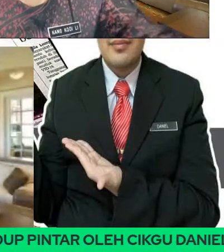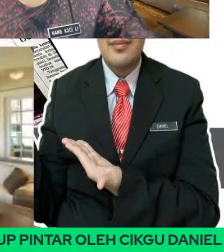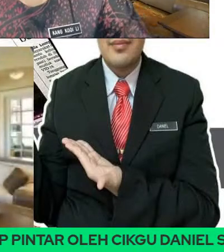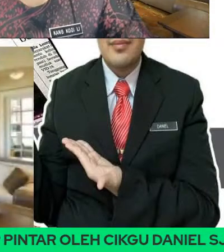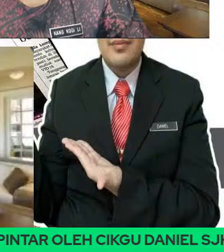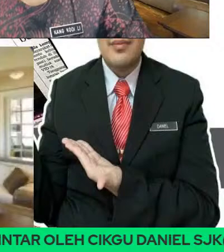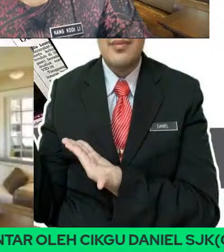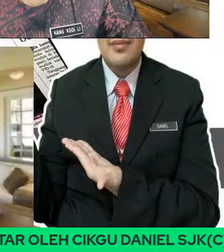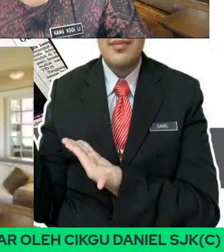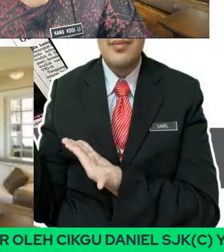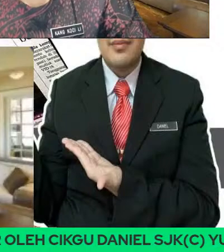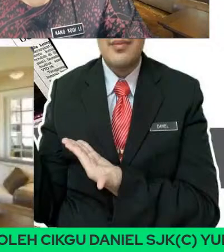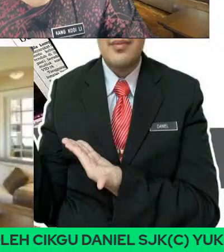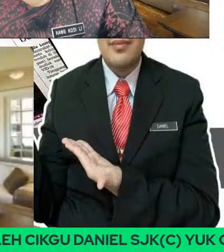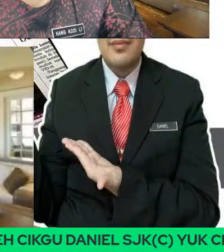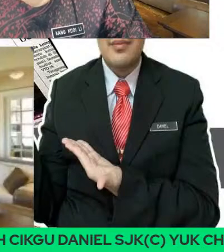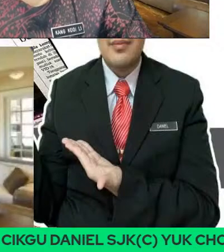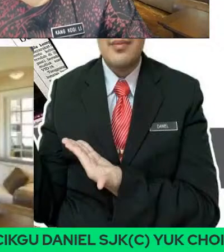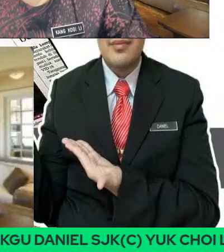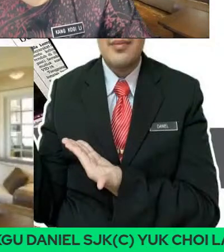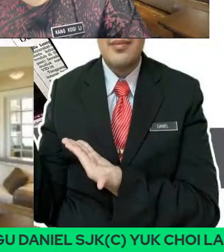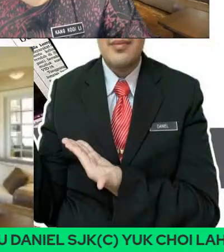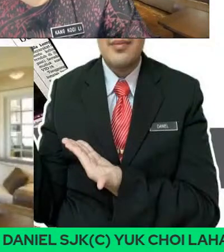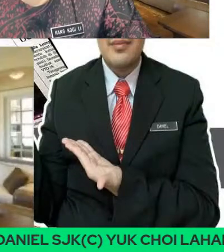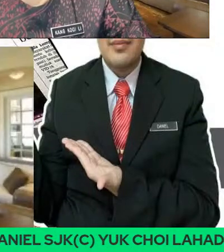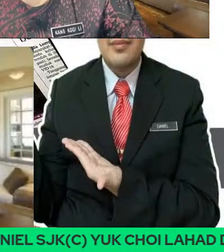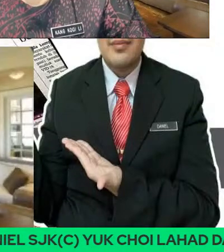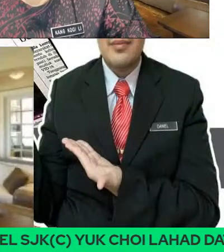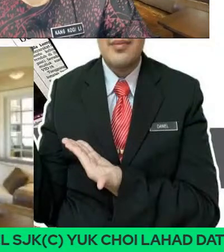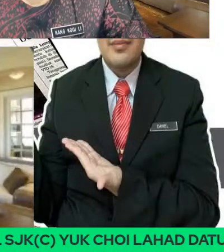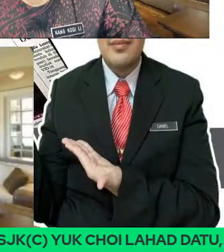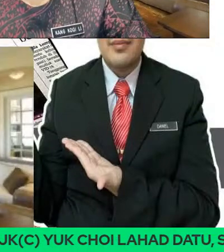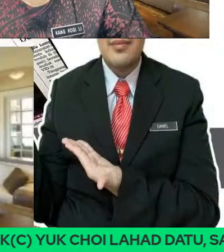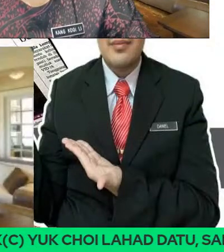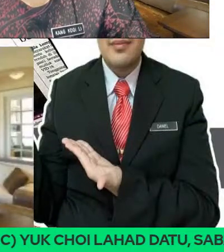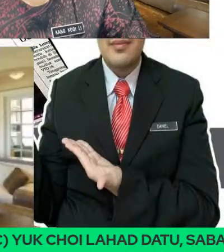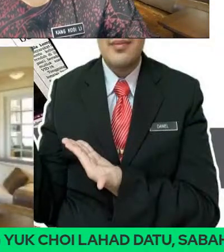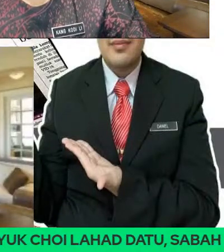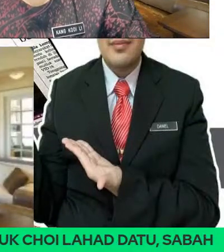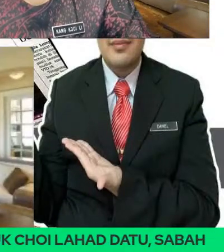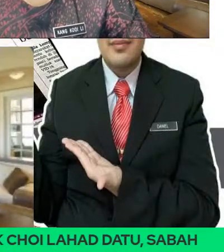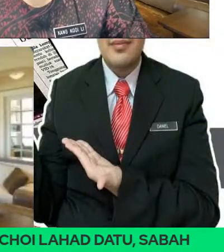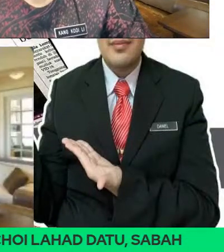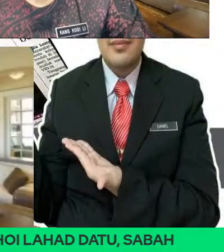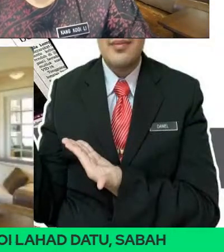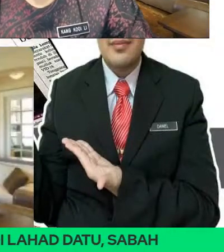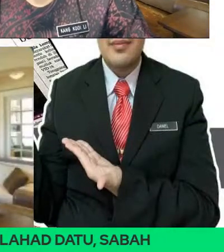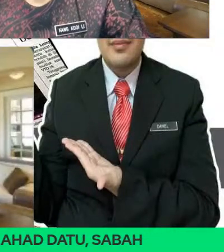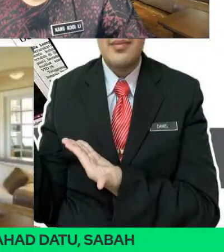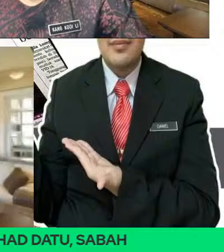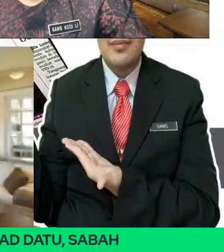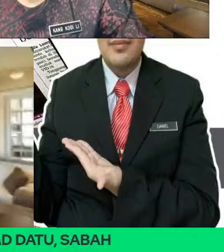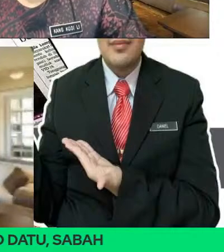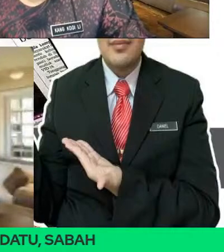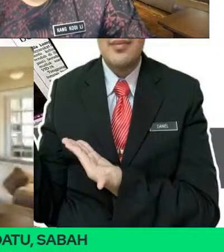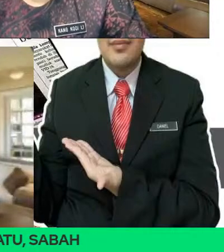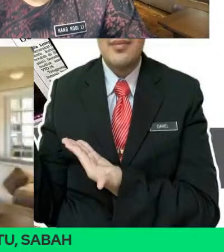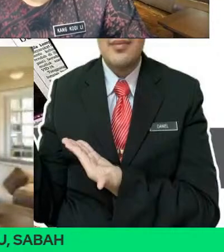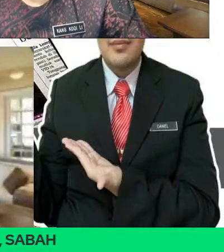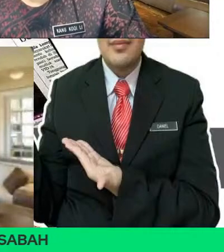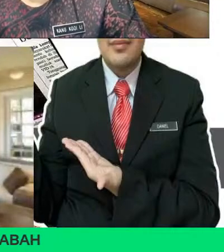lahad Datu Sabah sebagai presenter dan chegou Kang quily dari SMK kok